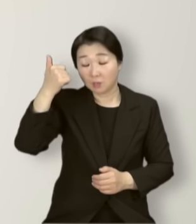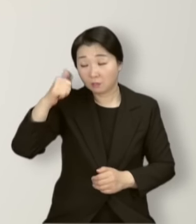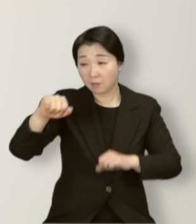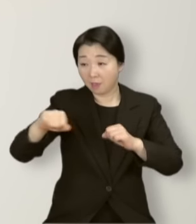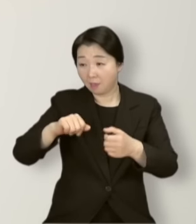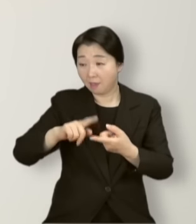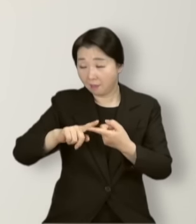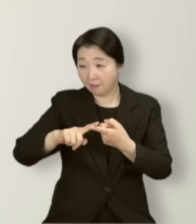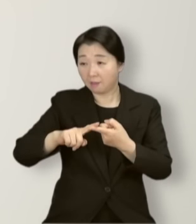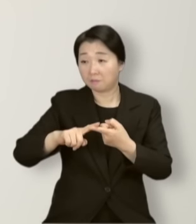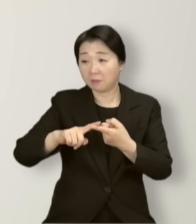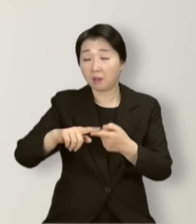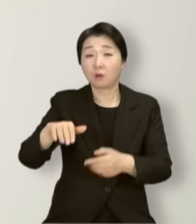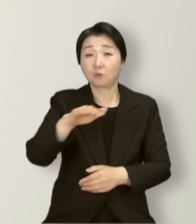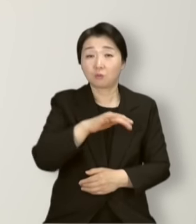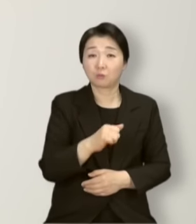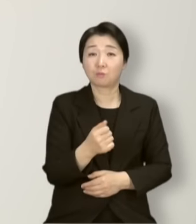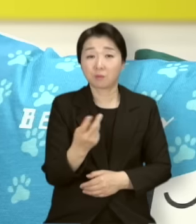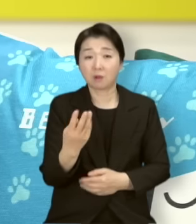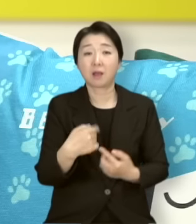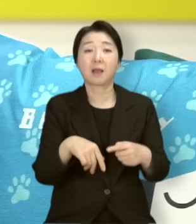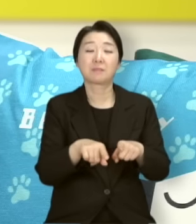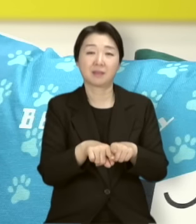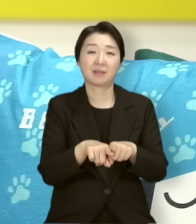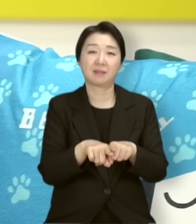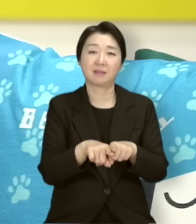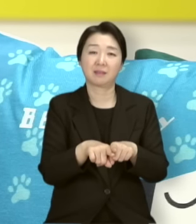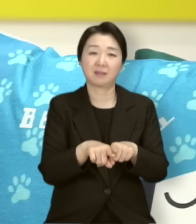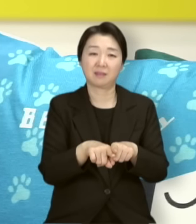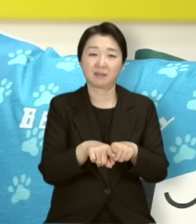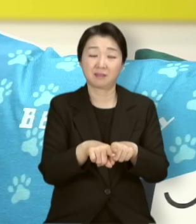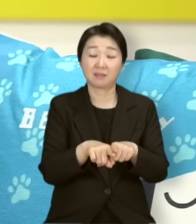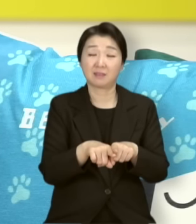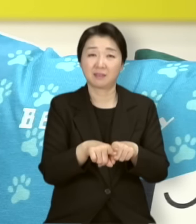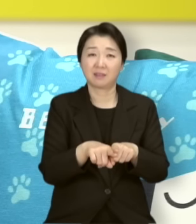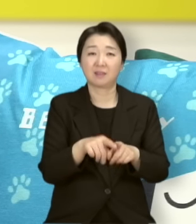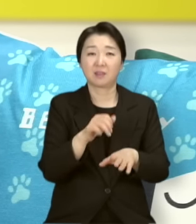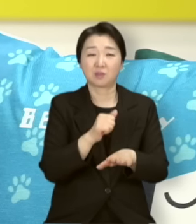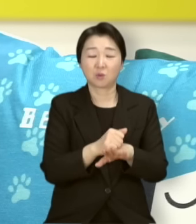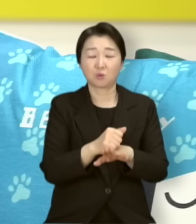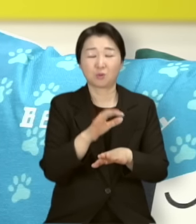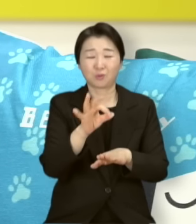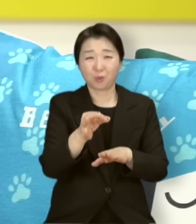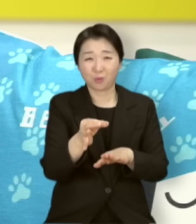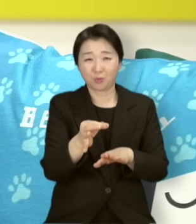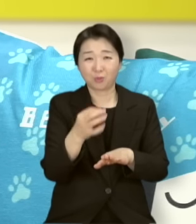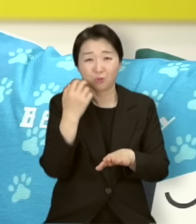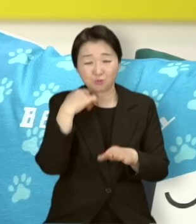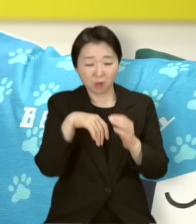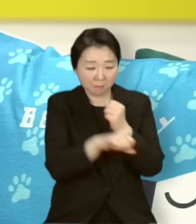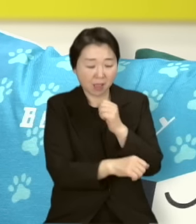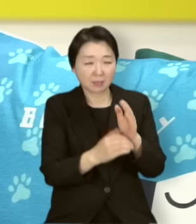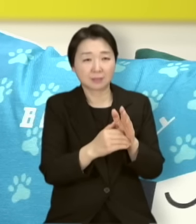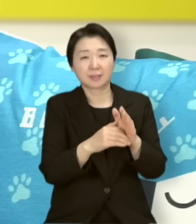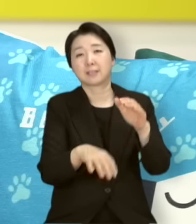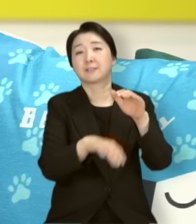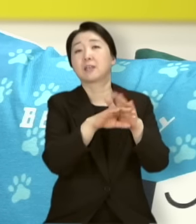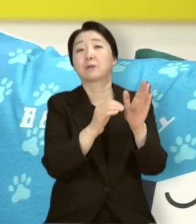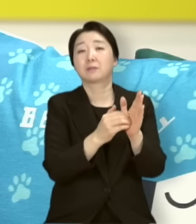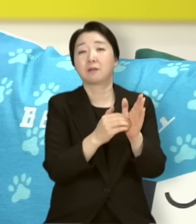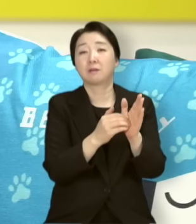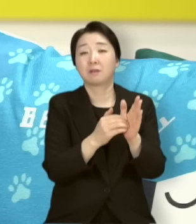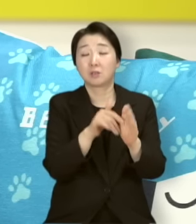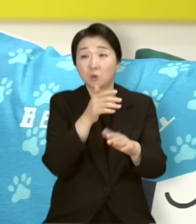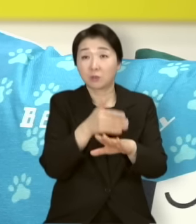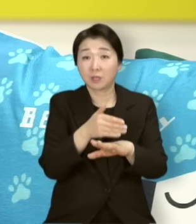하시니까 네. 우리도 몇 명 같이 네. 해석을 완전히 채웠지요. 근데 그것도 감사하지만